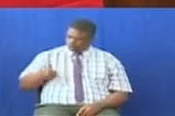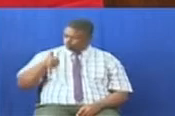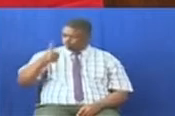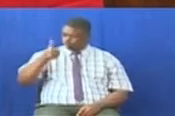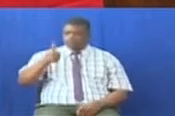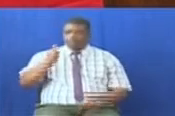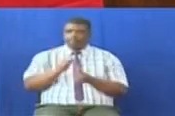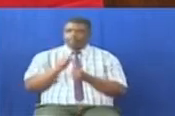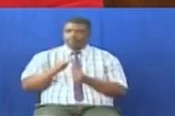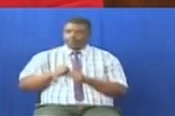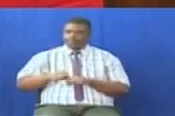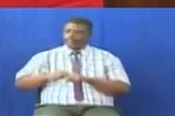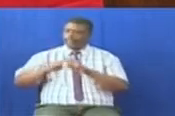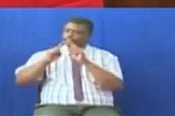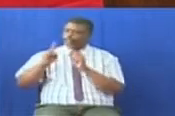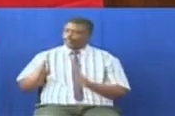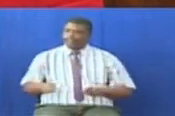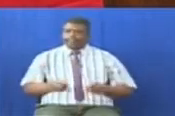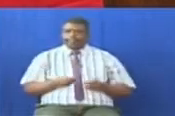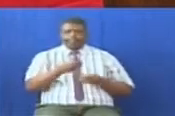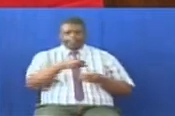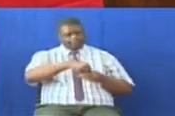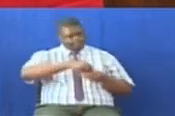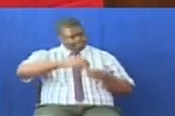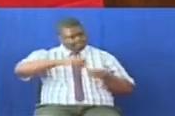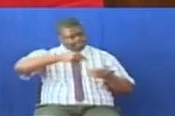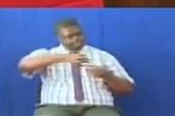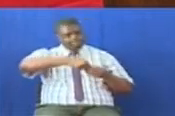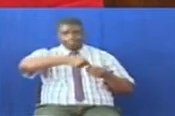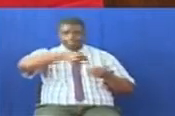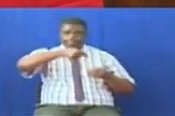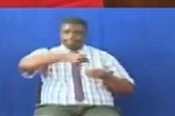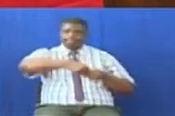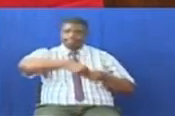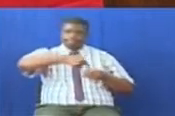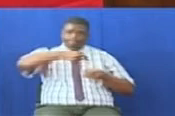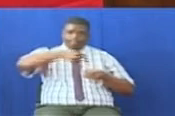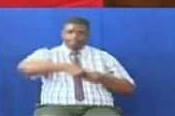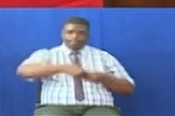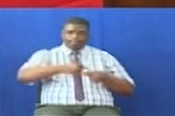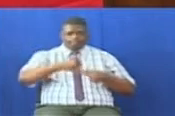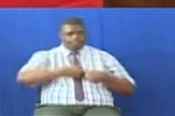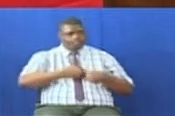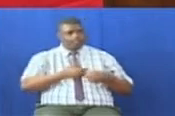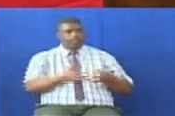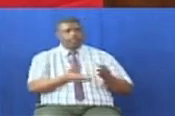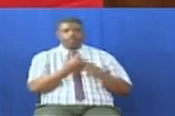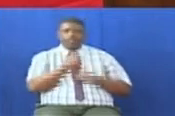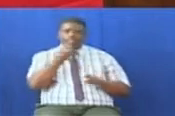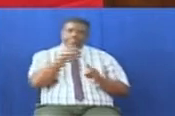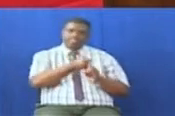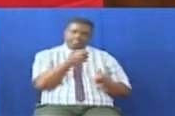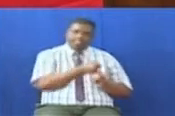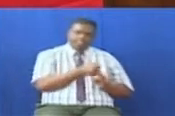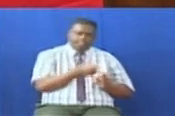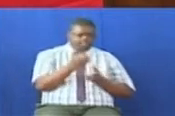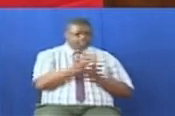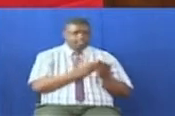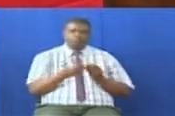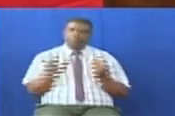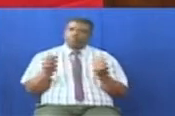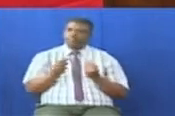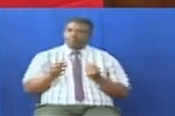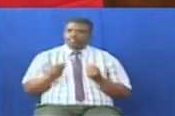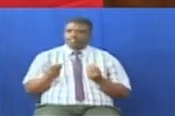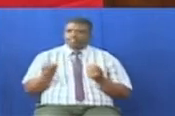mengi, lakini nilihitaji kusisitiza kwenye maeneo machache kama yalivyotolewa